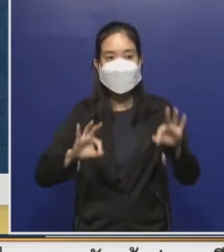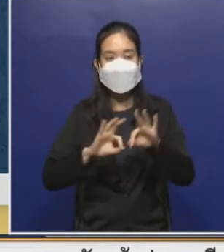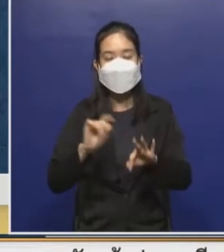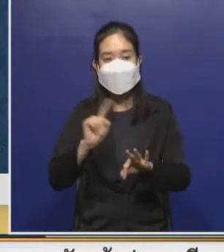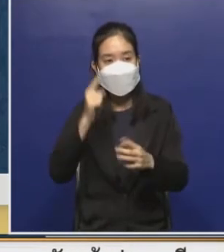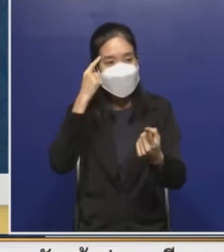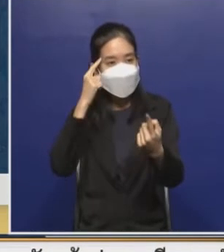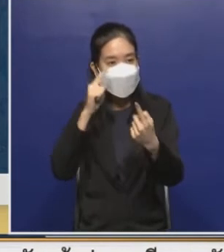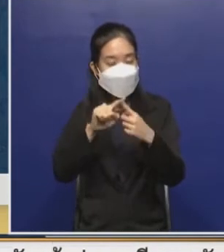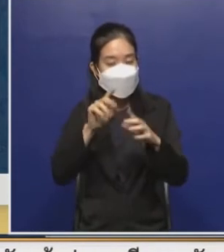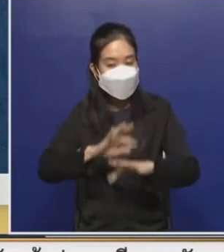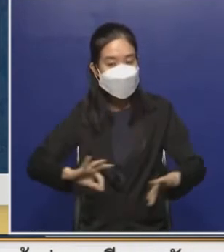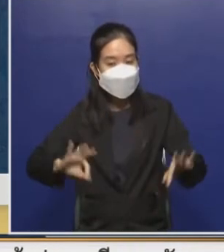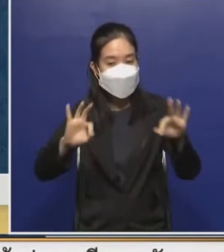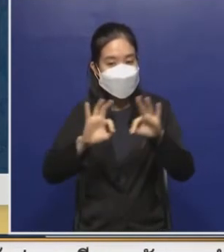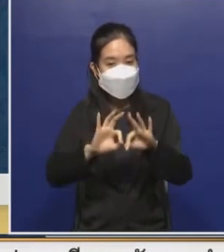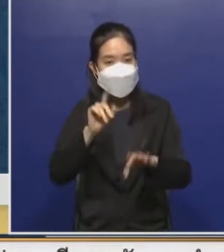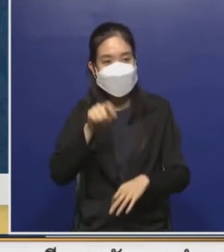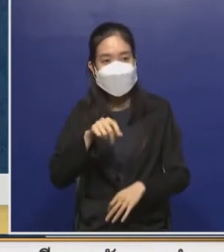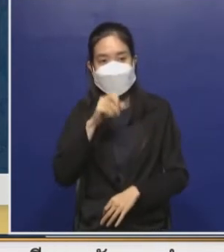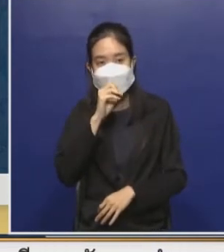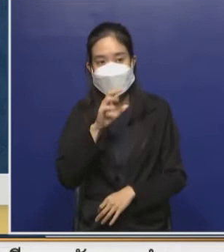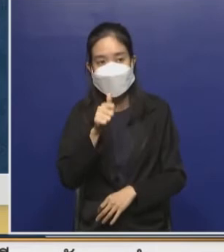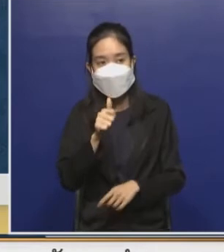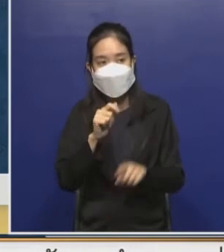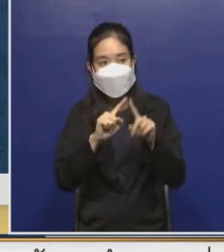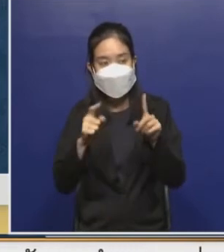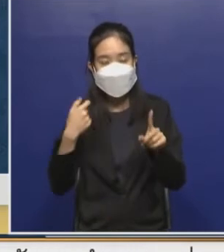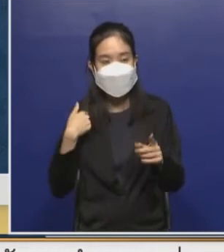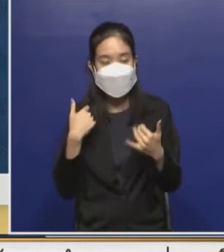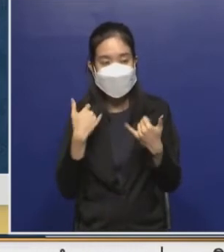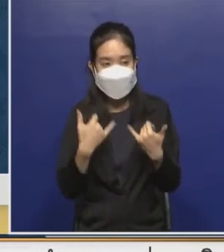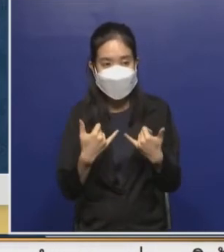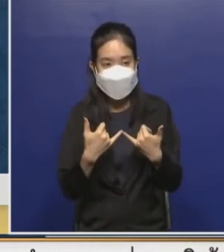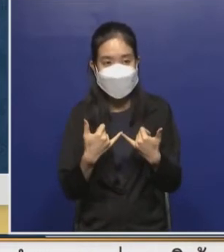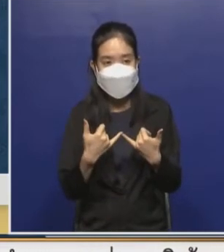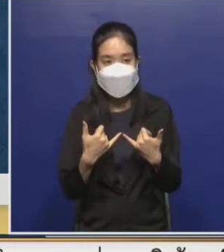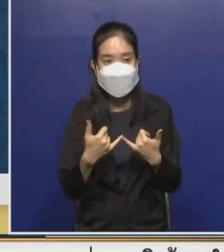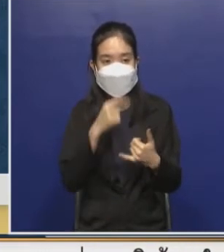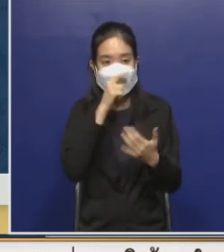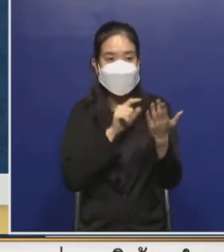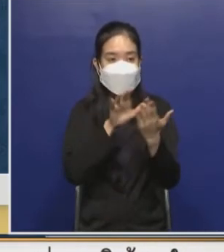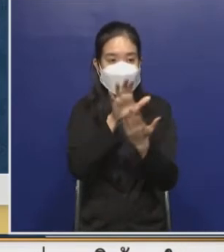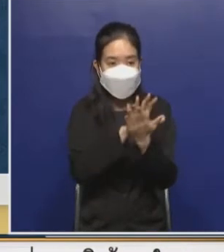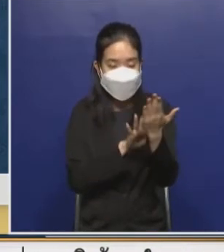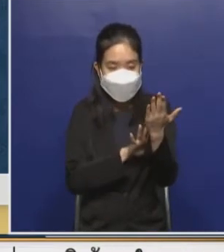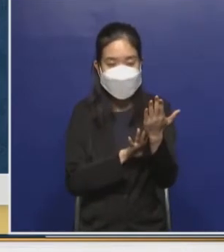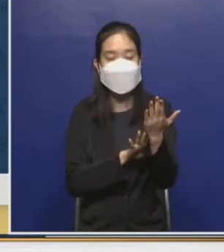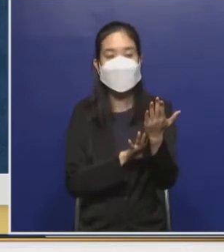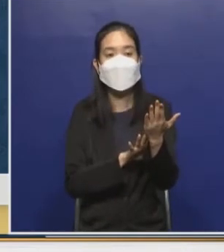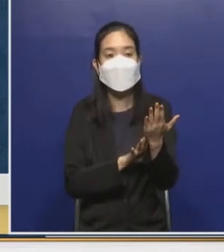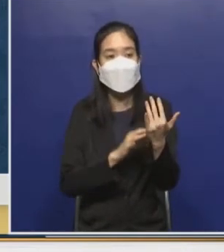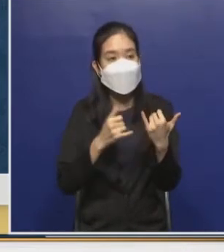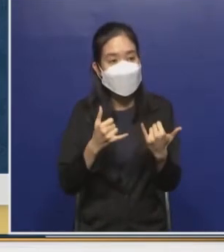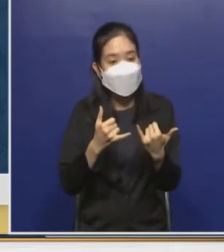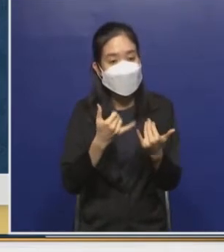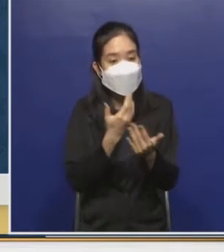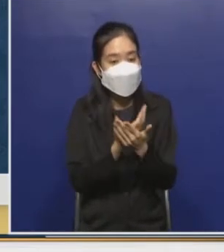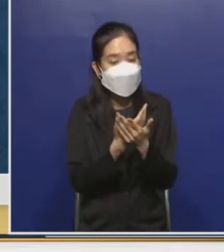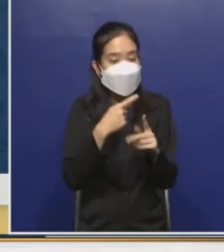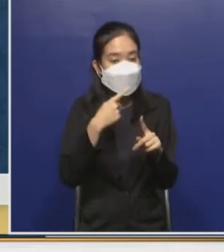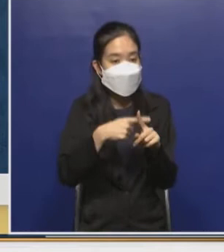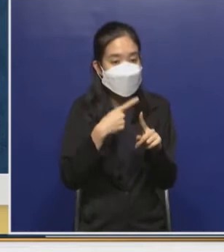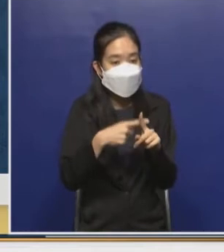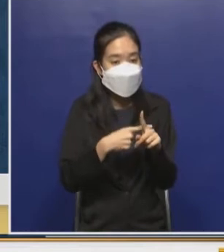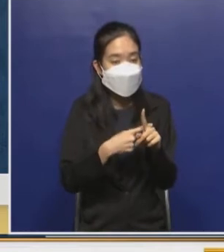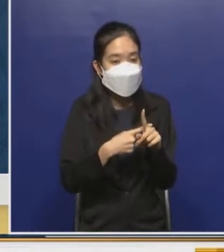ทานประเด็ที่ 2 ครั สถาณะทางกเงินของประเทศรายได้สุดที่ของประเทศในป